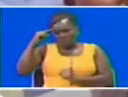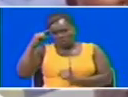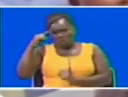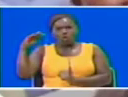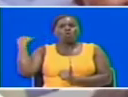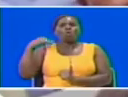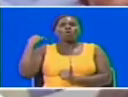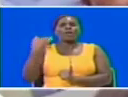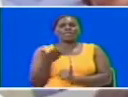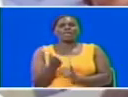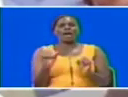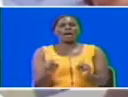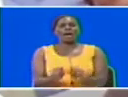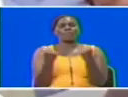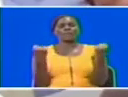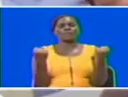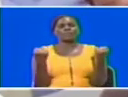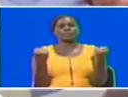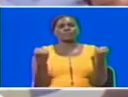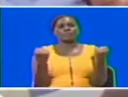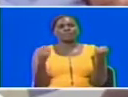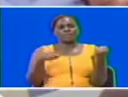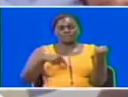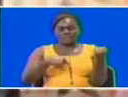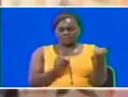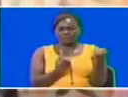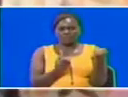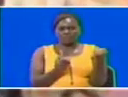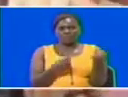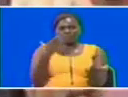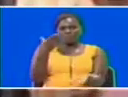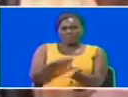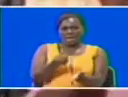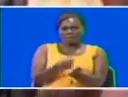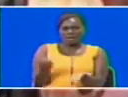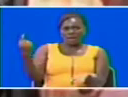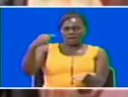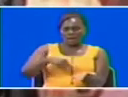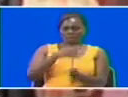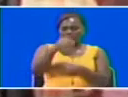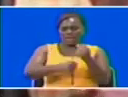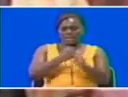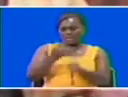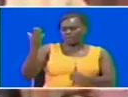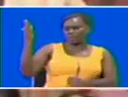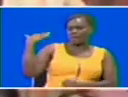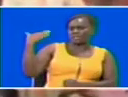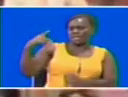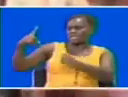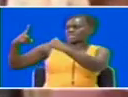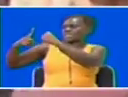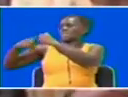ambao inaendelea katika office ya devolution. Na hayo sisi hatuelewi. Pesa inakuja, kama last year tumesikia imekuja milioni